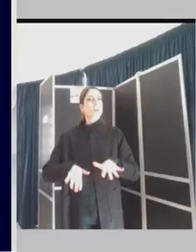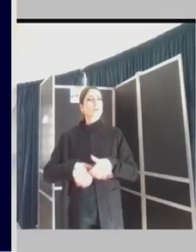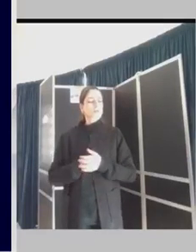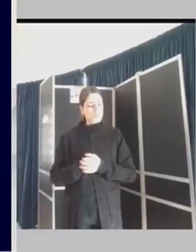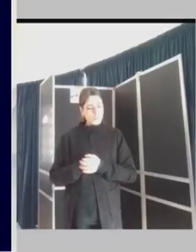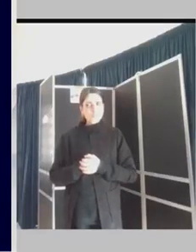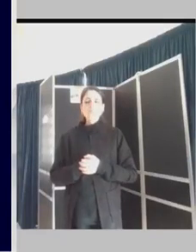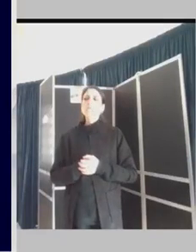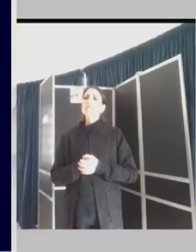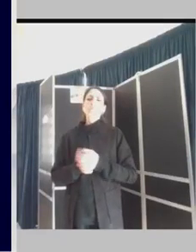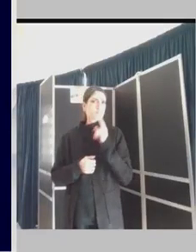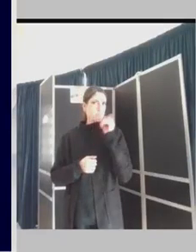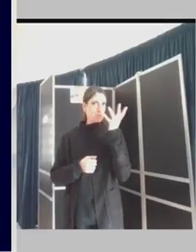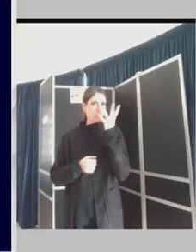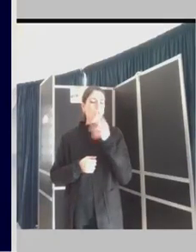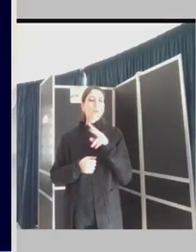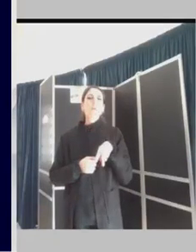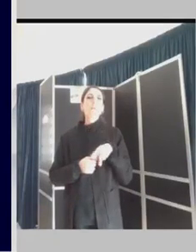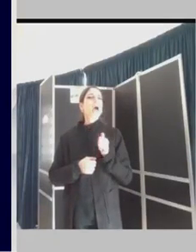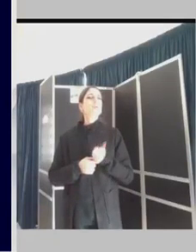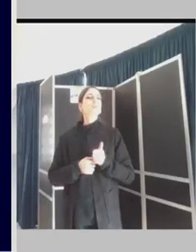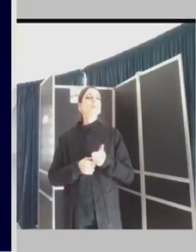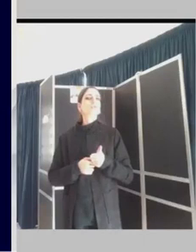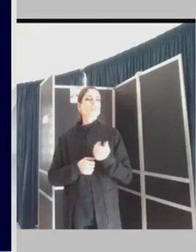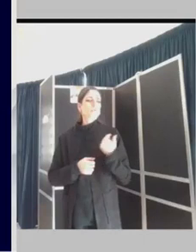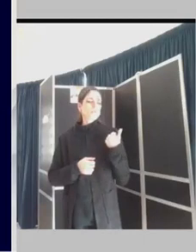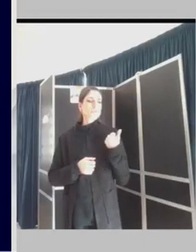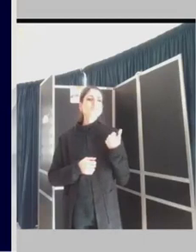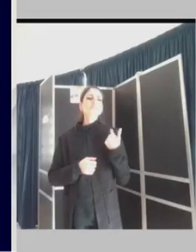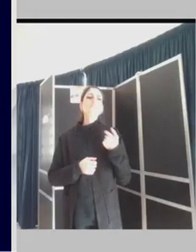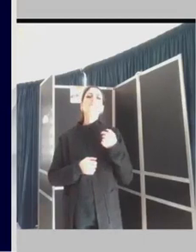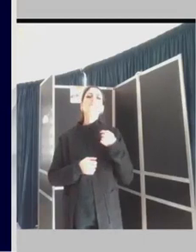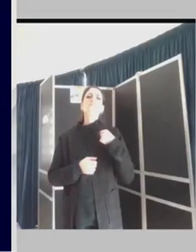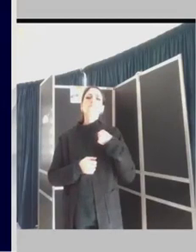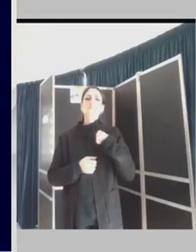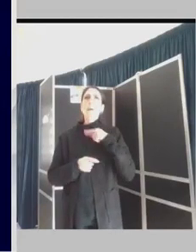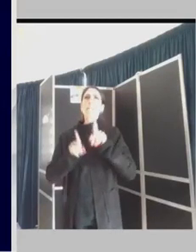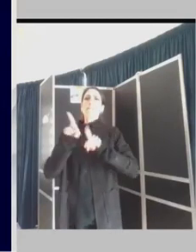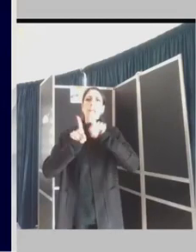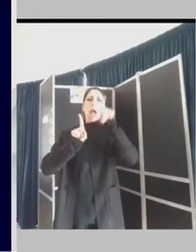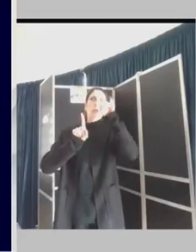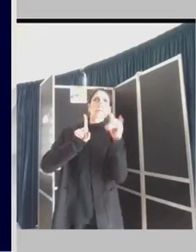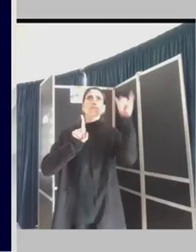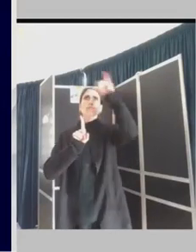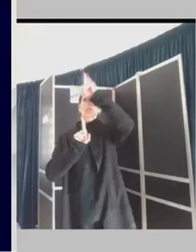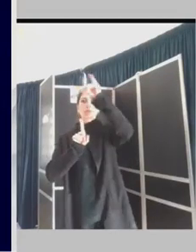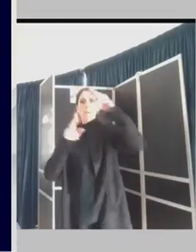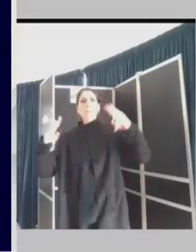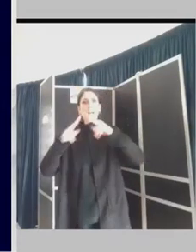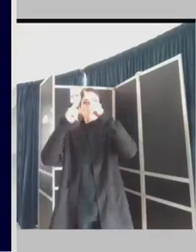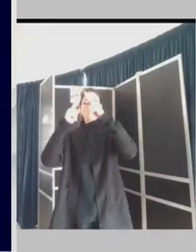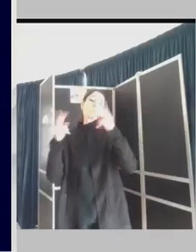2011 su un volo da Milano a Parigi, io ho fatto lo steward dell'Italia per 32